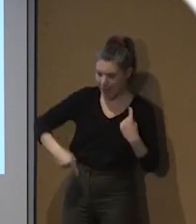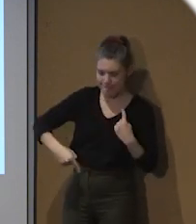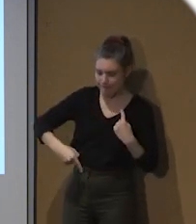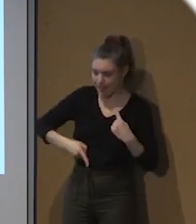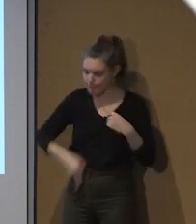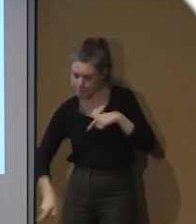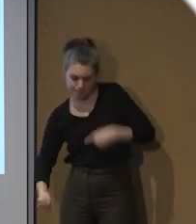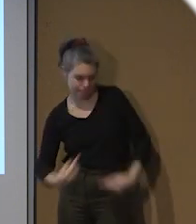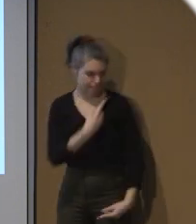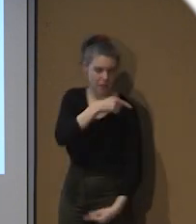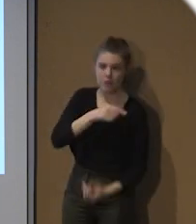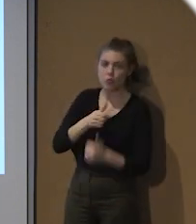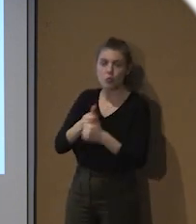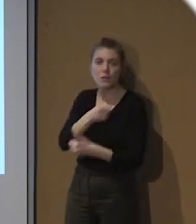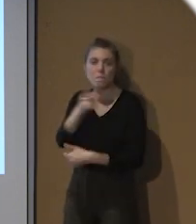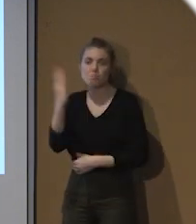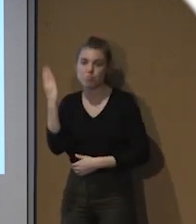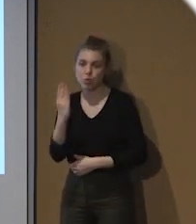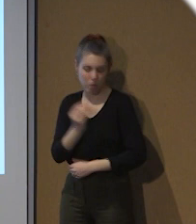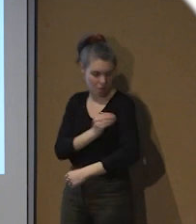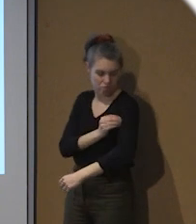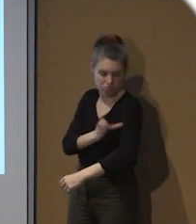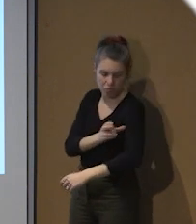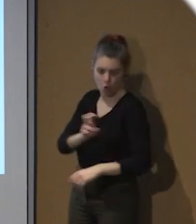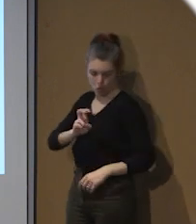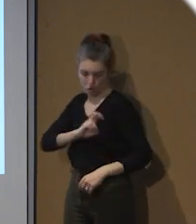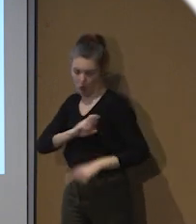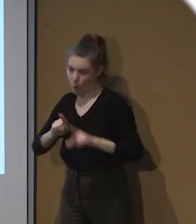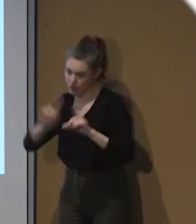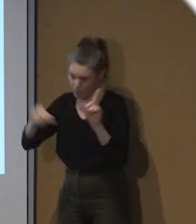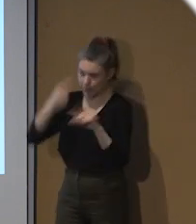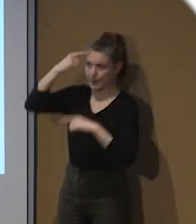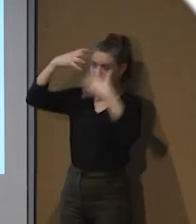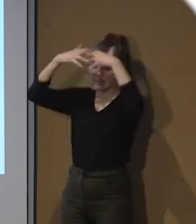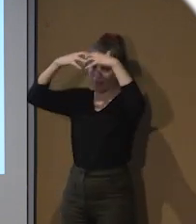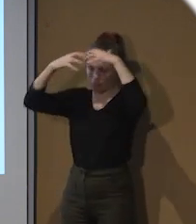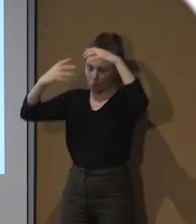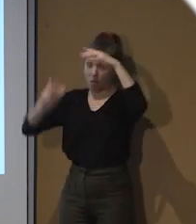débit sanguin vers les muscles, le cœur et le cerveau, et au détriment